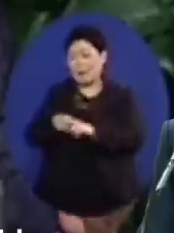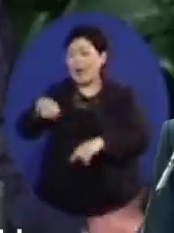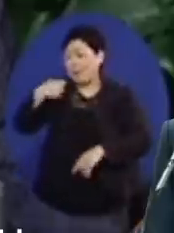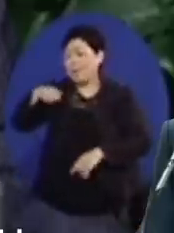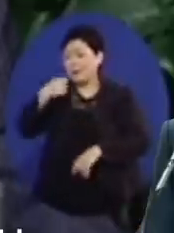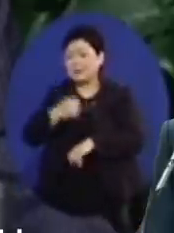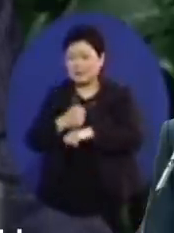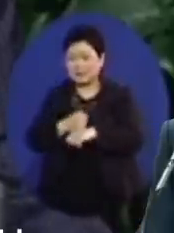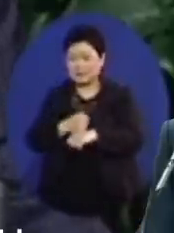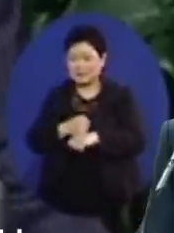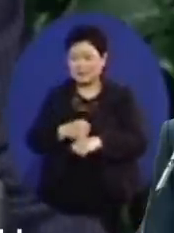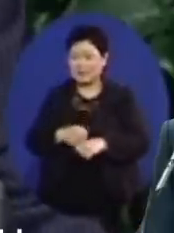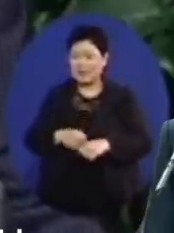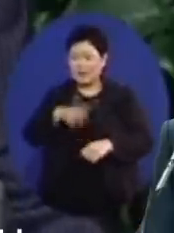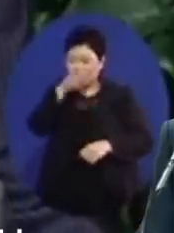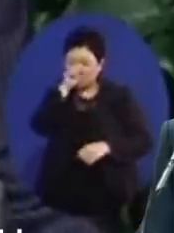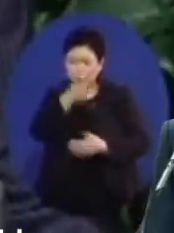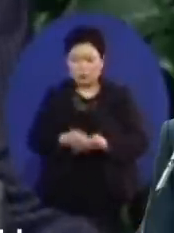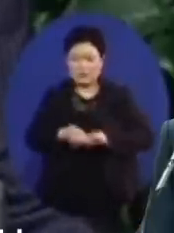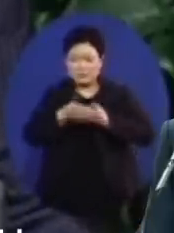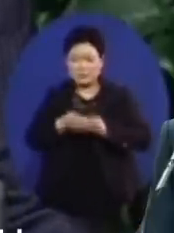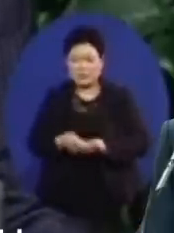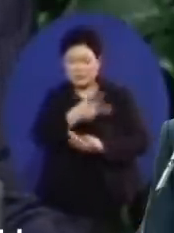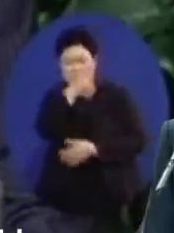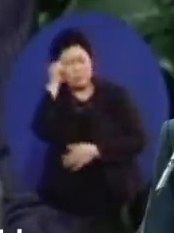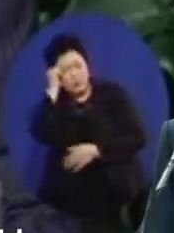밥도 같이 먹고 좋은 침대에서 자고